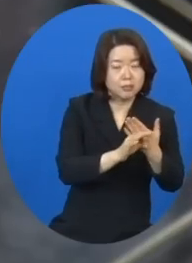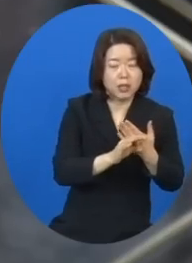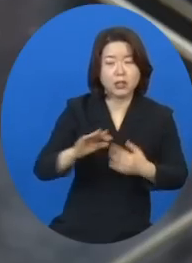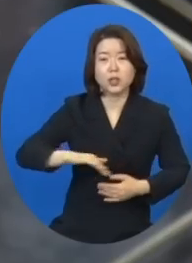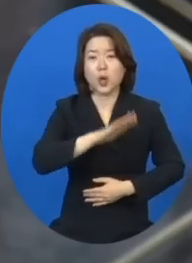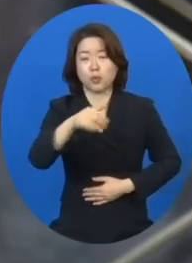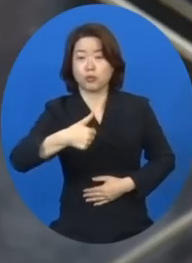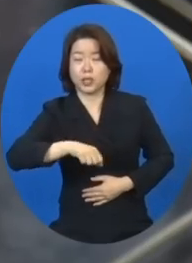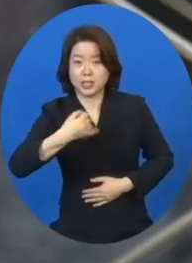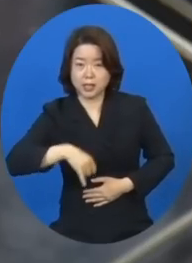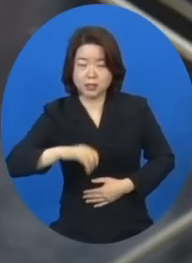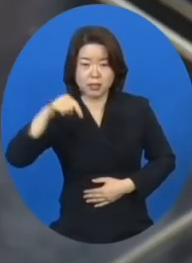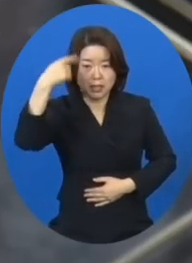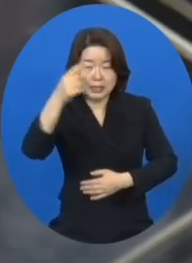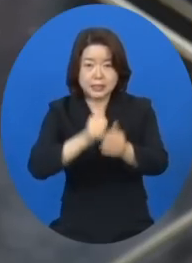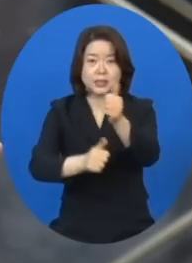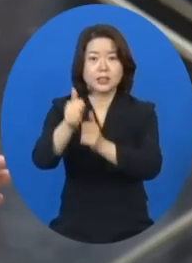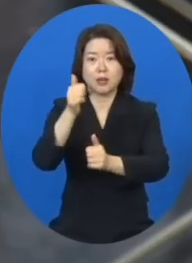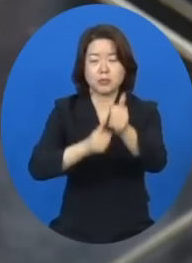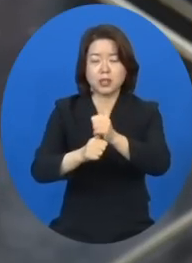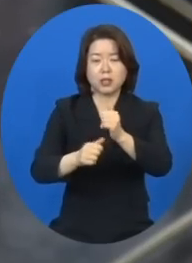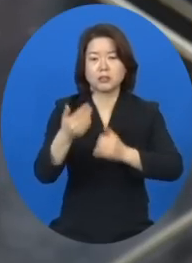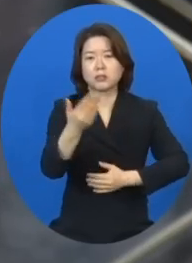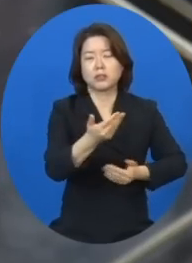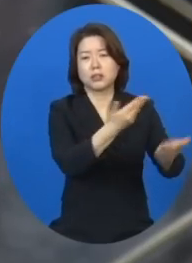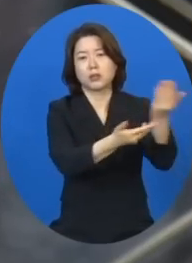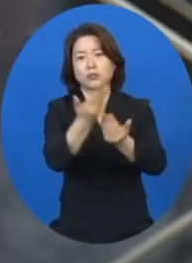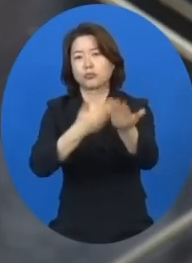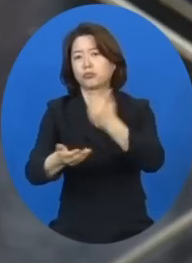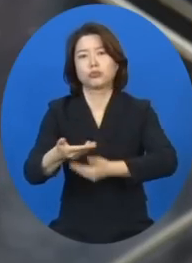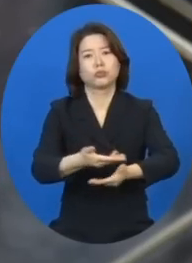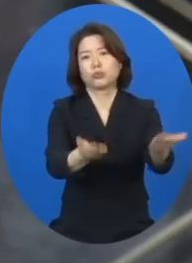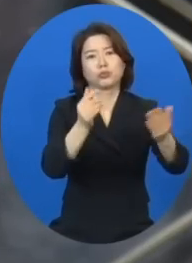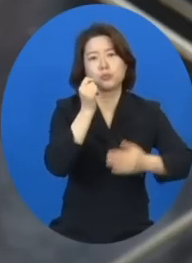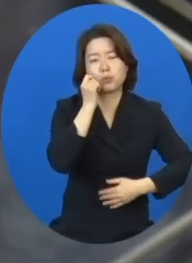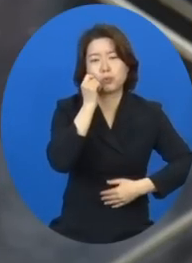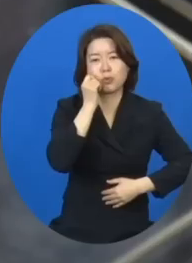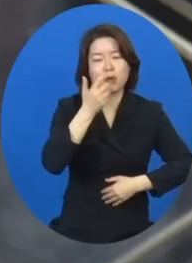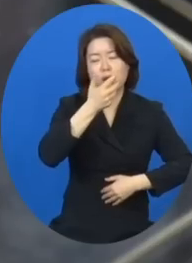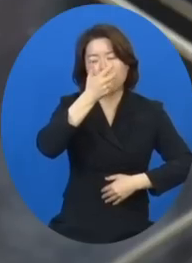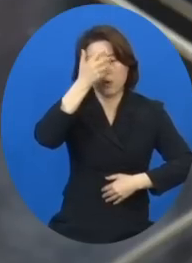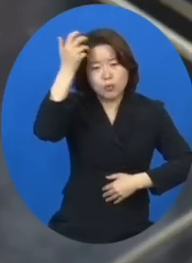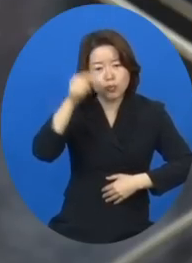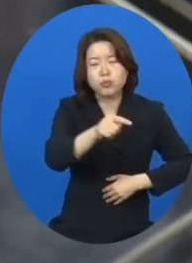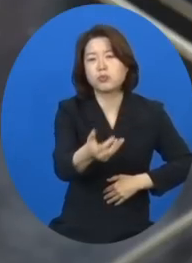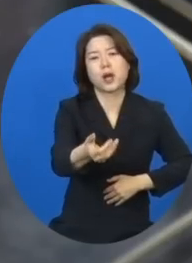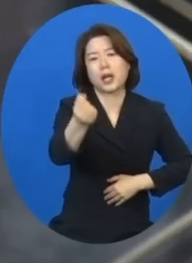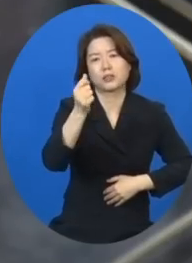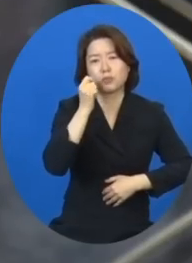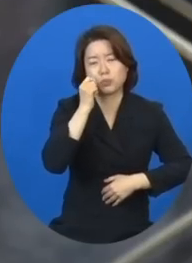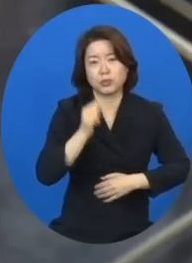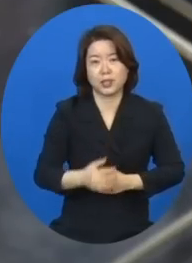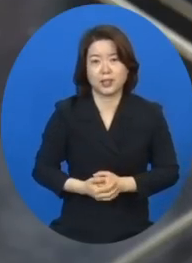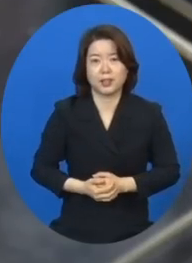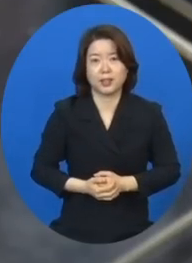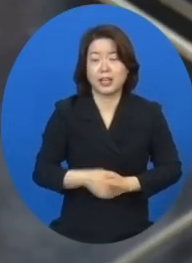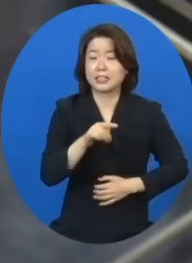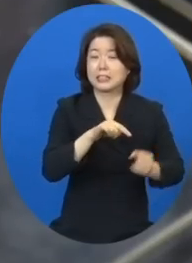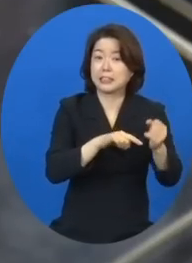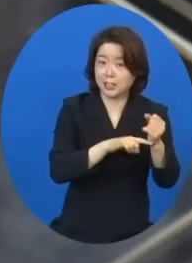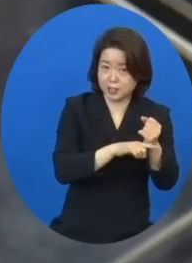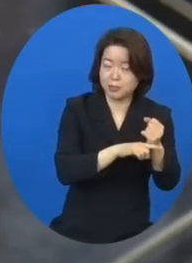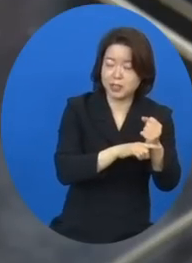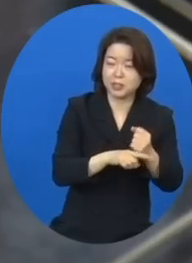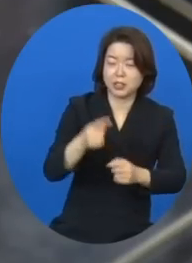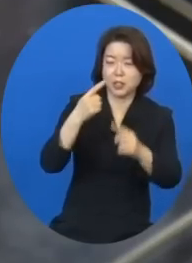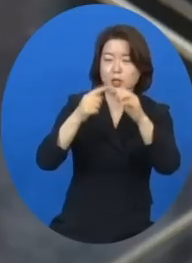자녀들, 우리의 다음 세대들 그들에게 없습니다. 꿈도 꾸지 못합니다. 그런 의미에서 이 교회 사랑의